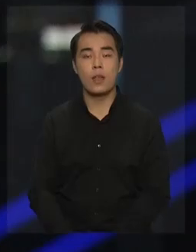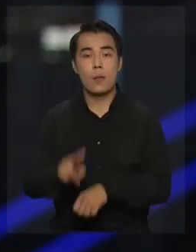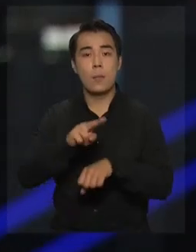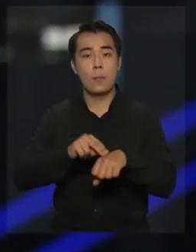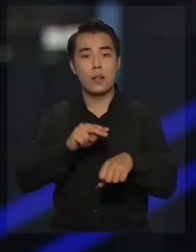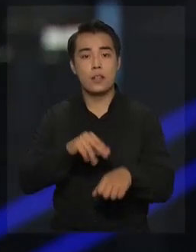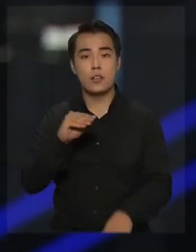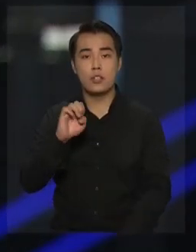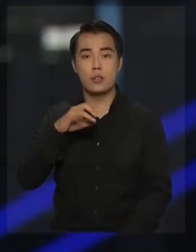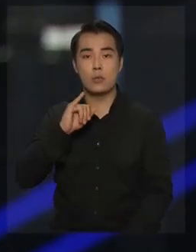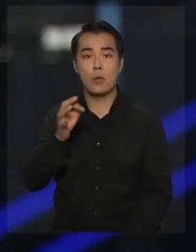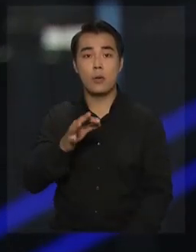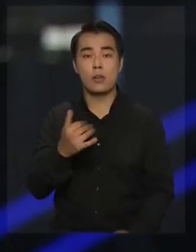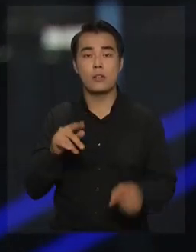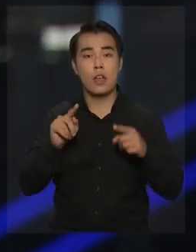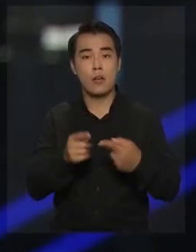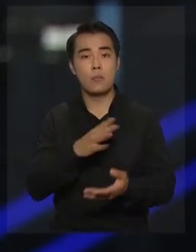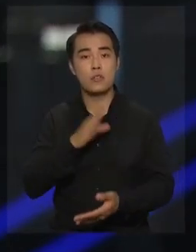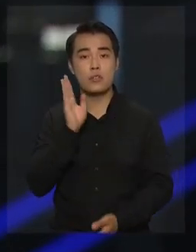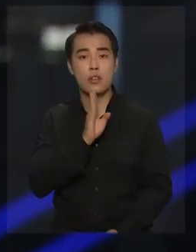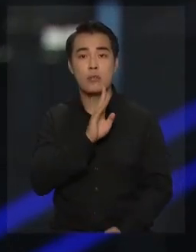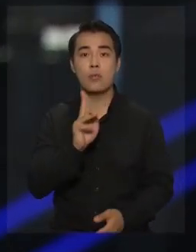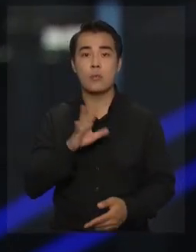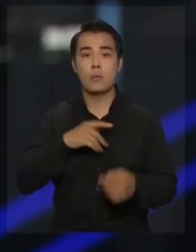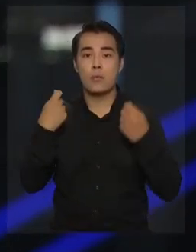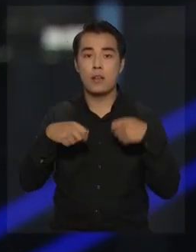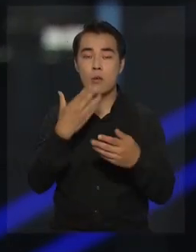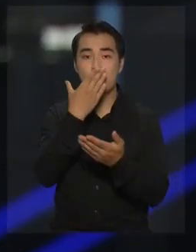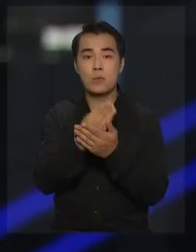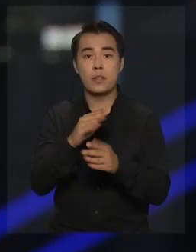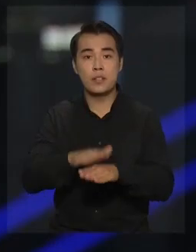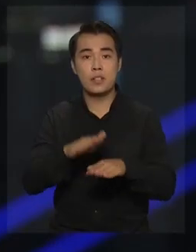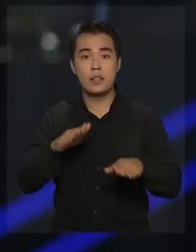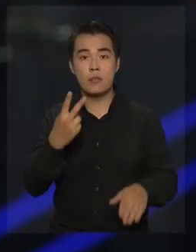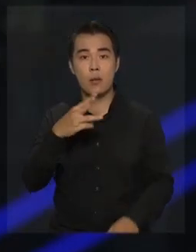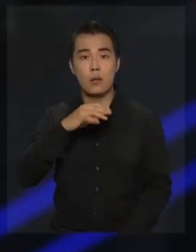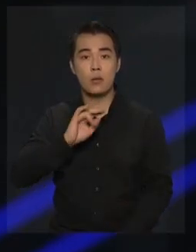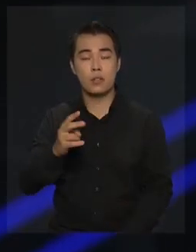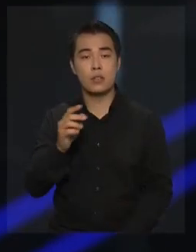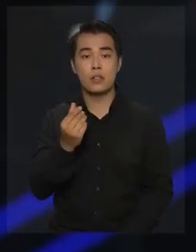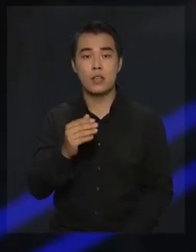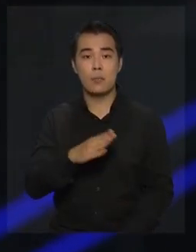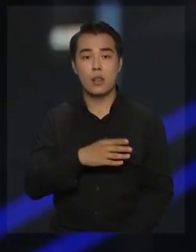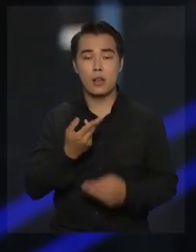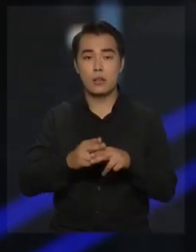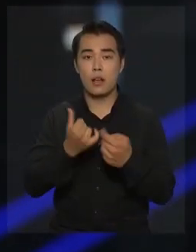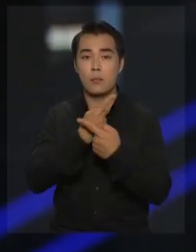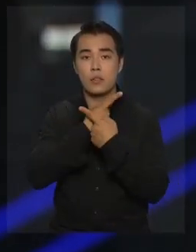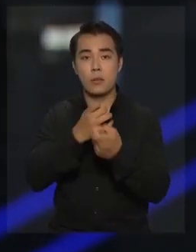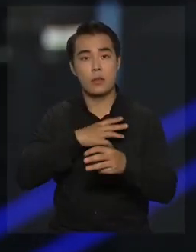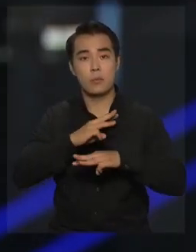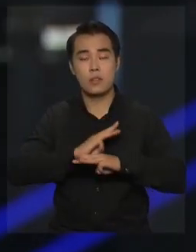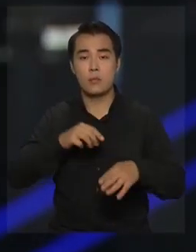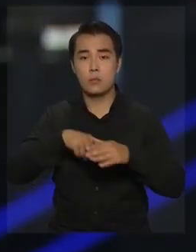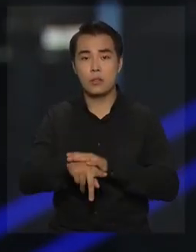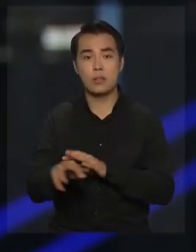Полицейские Житысусской области задержали женщину, продавшую двух своих детей за 2 миллиона тенге. Об этом сообщили в Министерстве